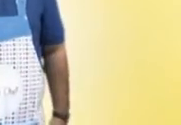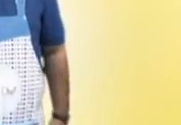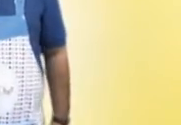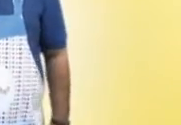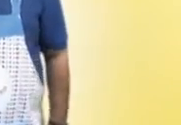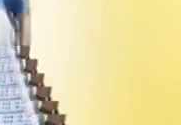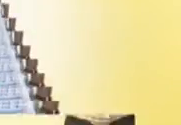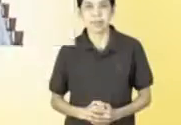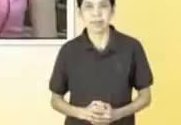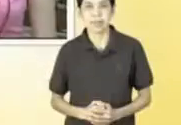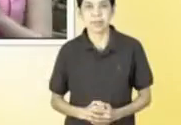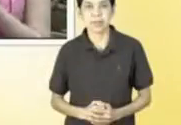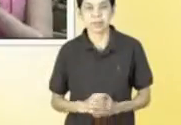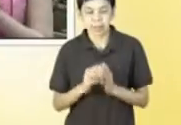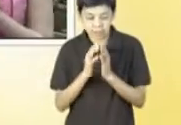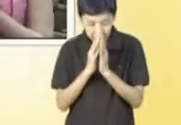ลยครับ